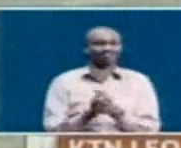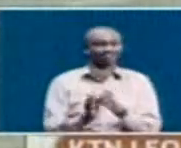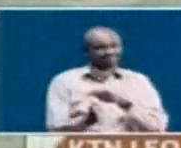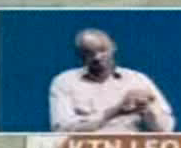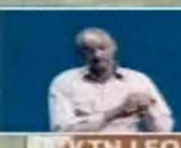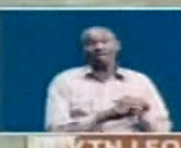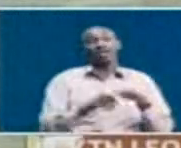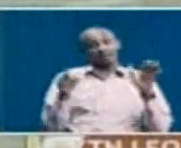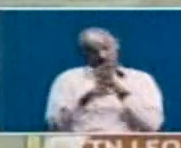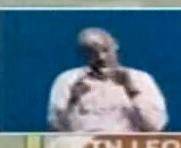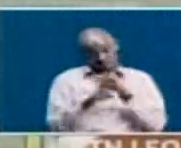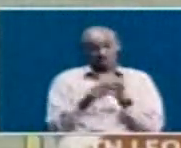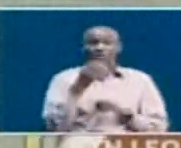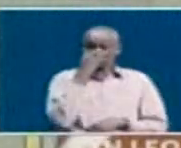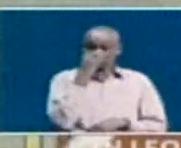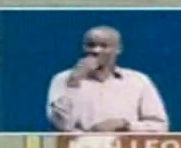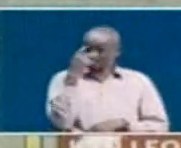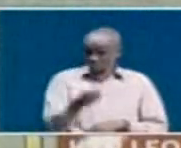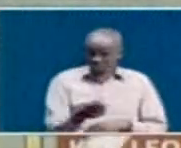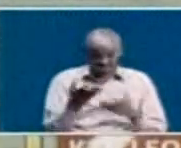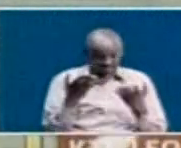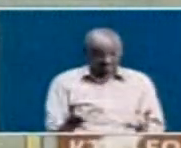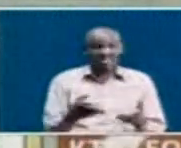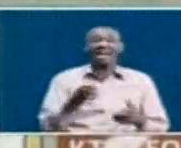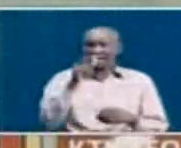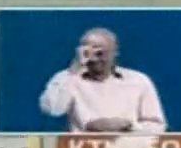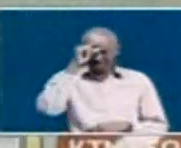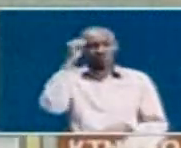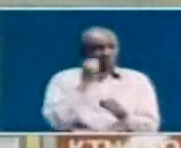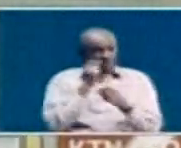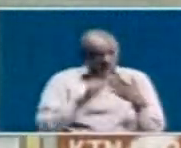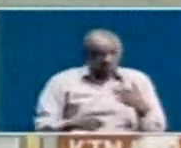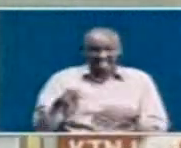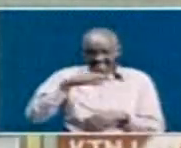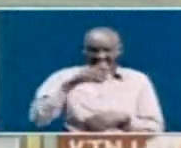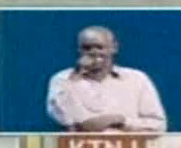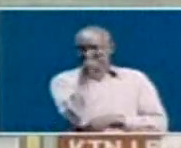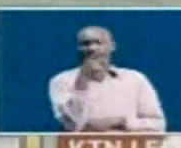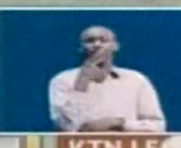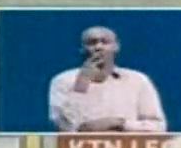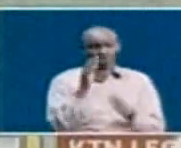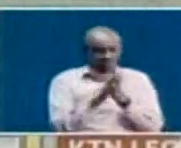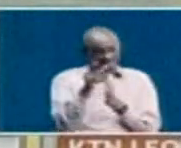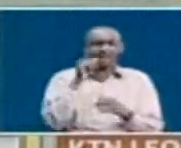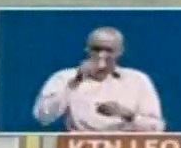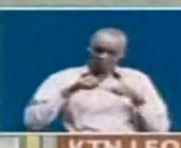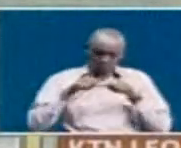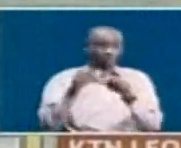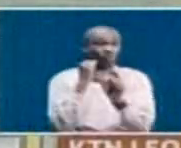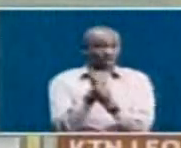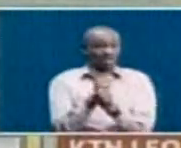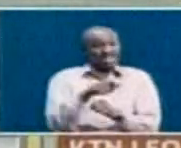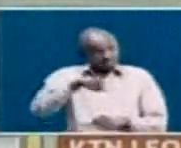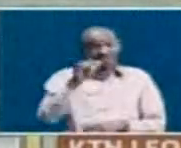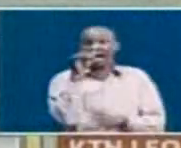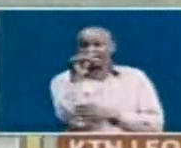Rais William Ruto ameapa kwamba serikali haitokoma kuendesha operesheni katika maeneo ya mpaka wa Baringo na Pokot. Ruto ameiomba jamii ya